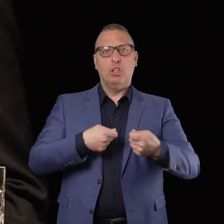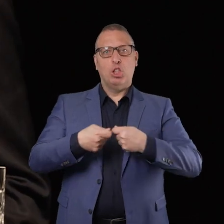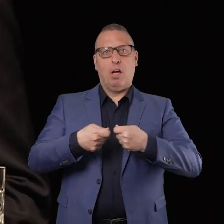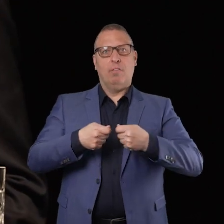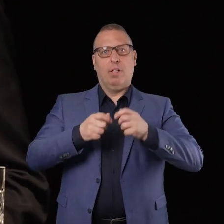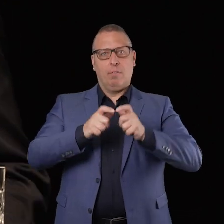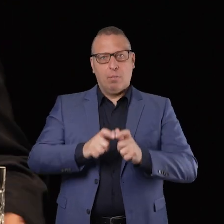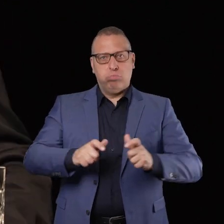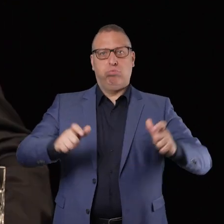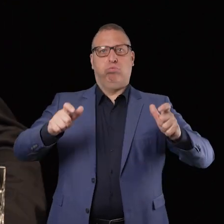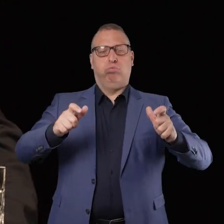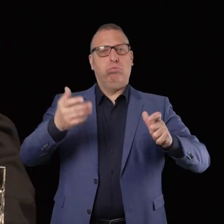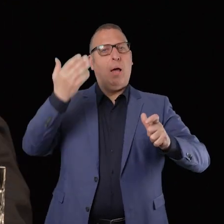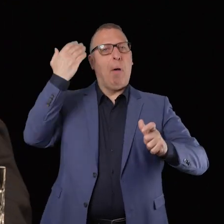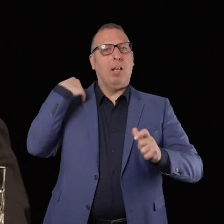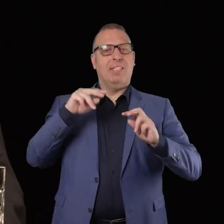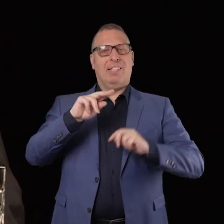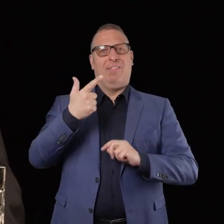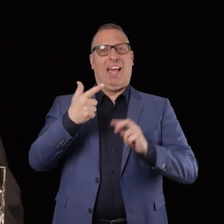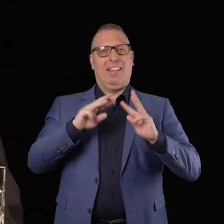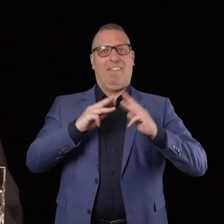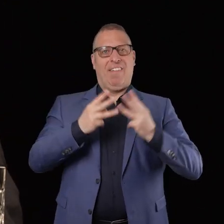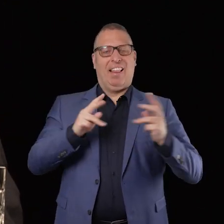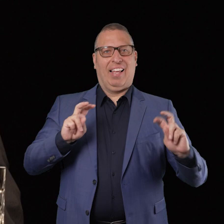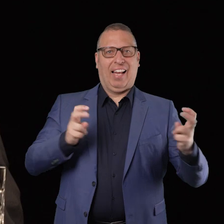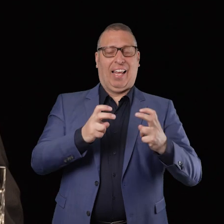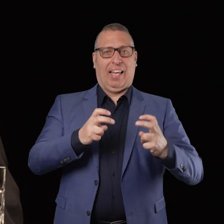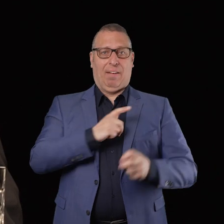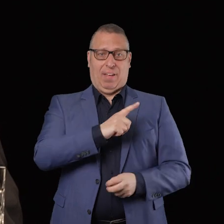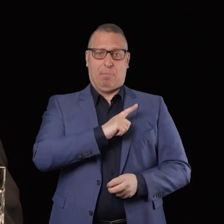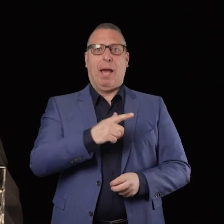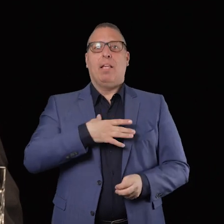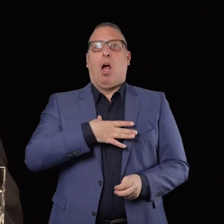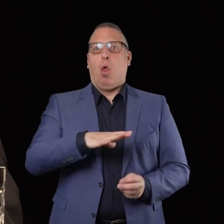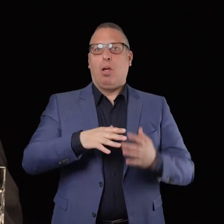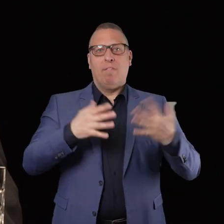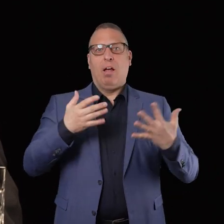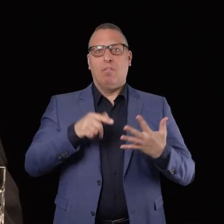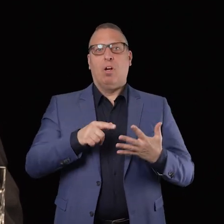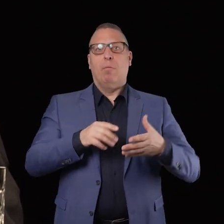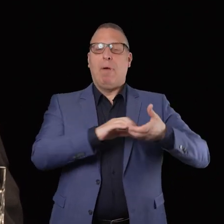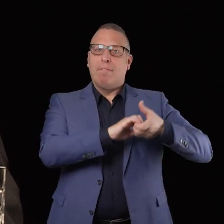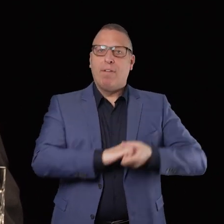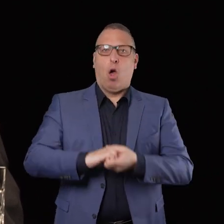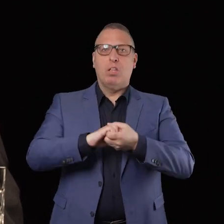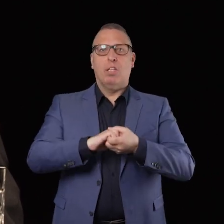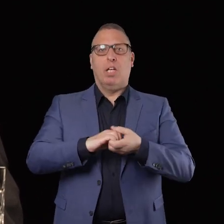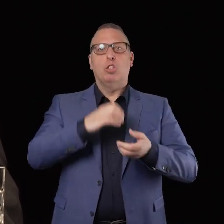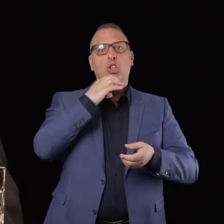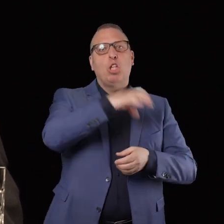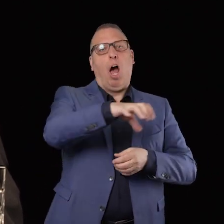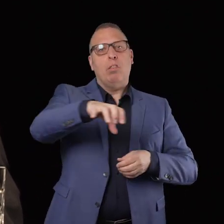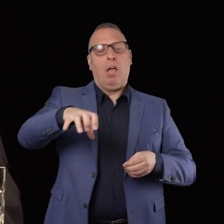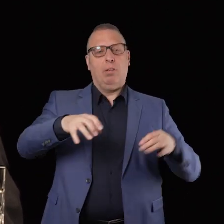wirtschaftlichen Aufschwung seit dem Zweiten Weltkrieg teilen unsere Länder das Glück, ausschließlich von befreundeten